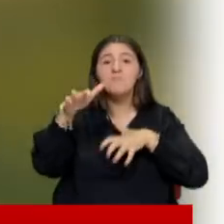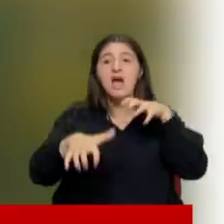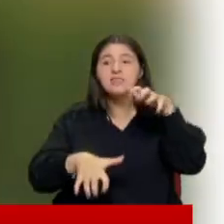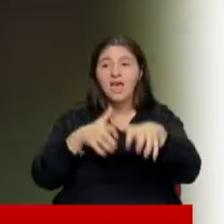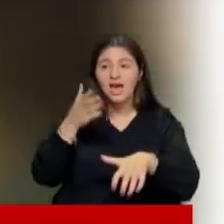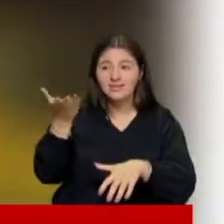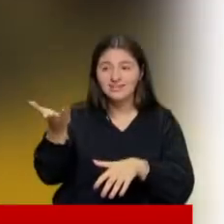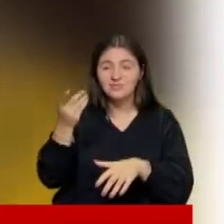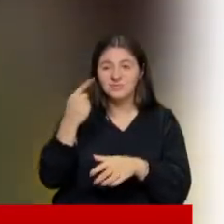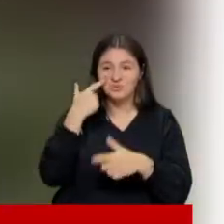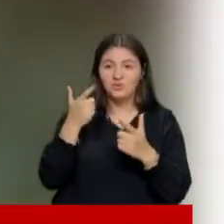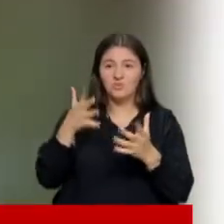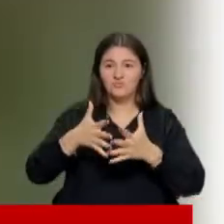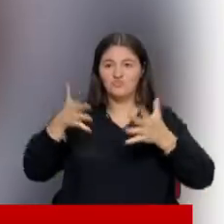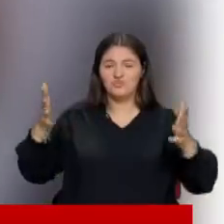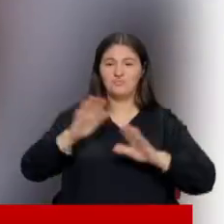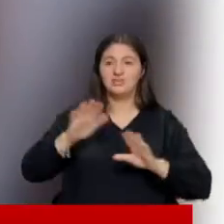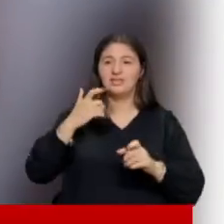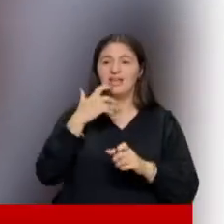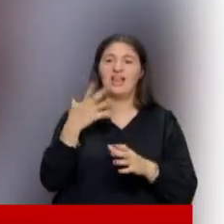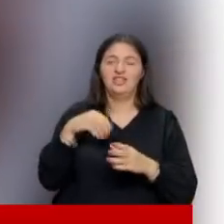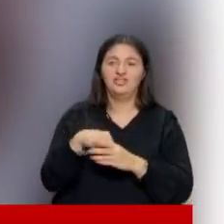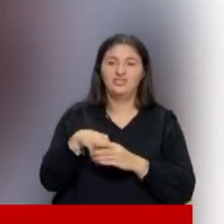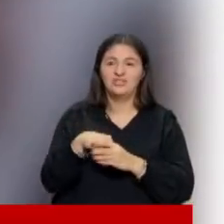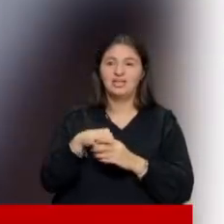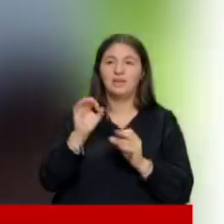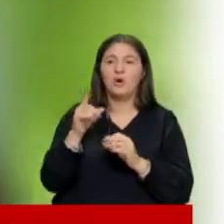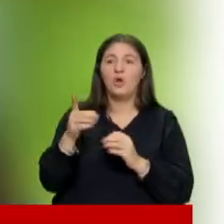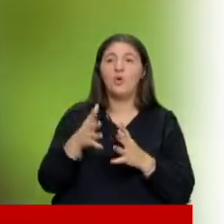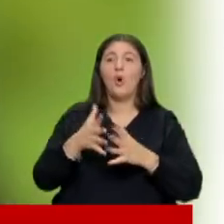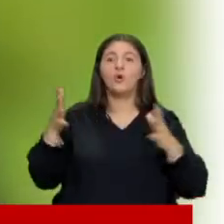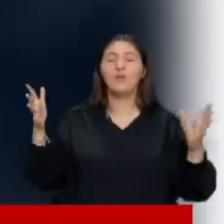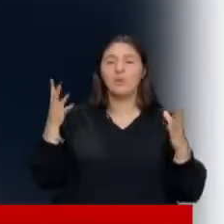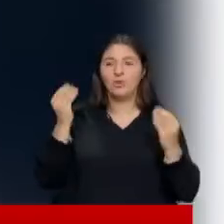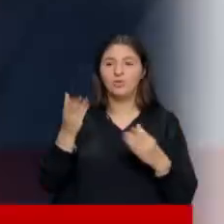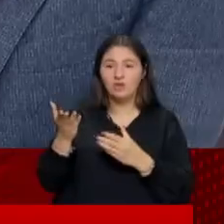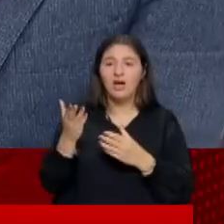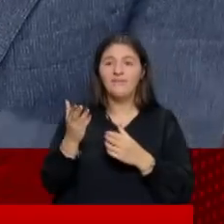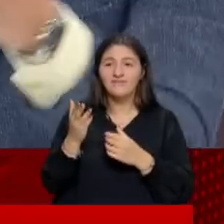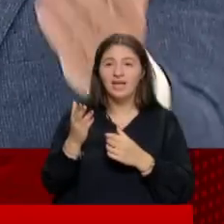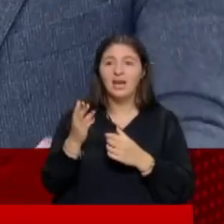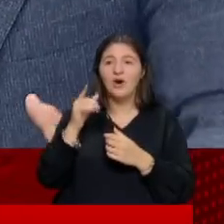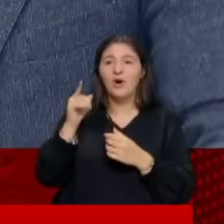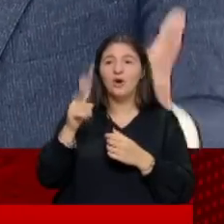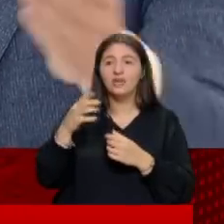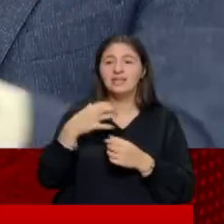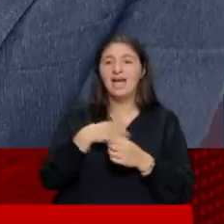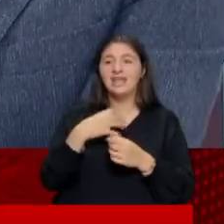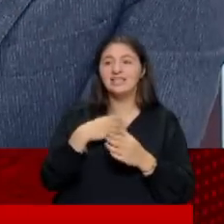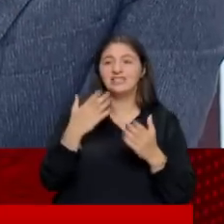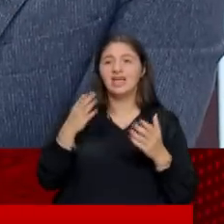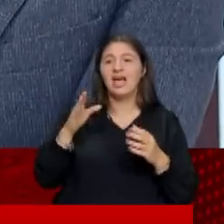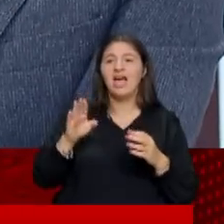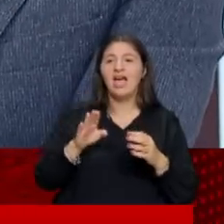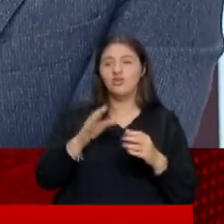bir panter İşte bu görüntüsü büyümüş hali Yıllar İçinde böyle kocaman oluyor ve onu kendi işte